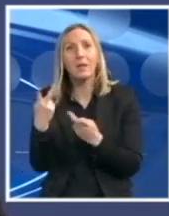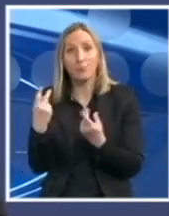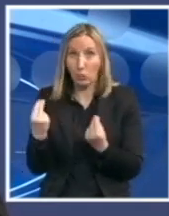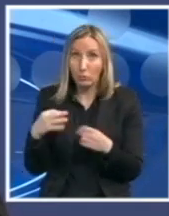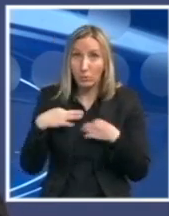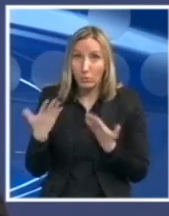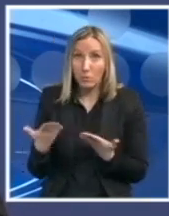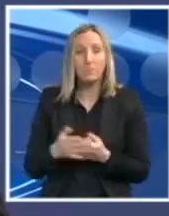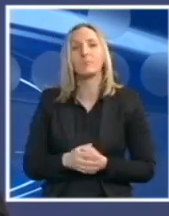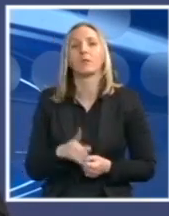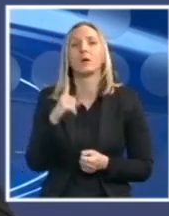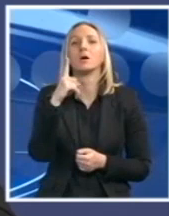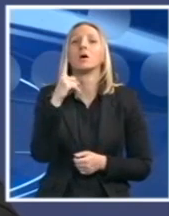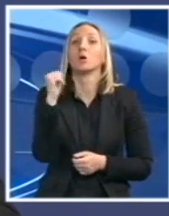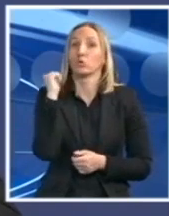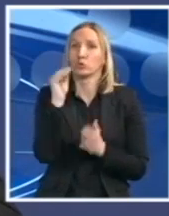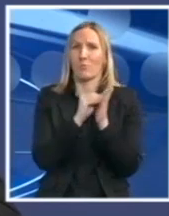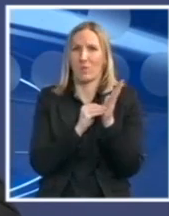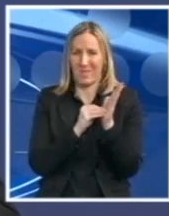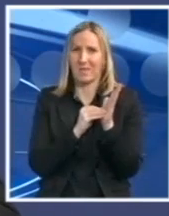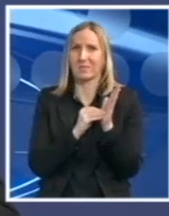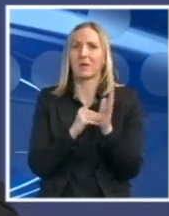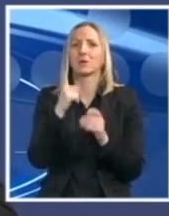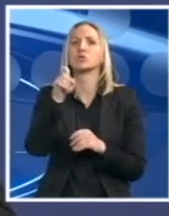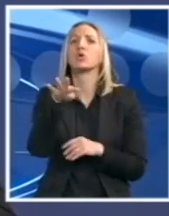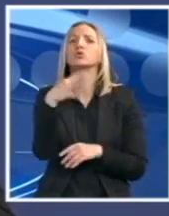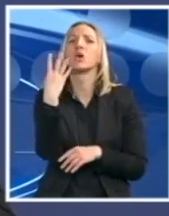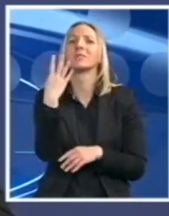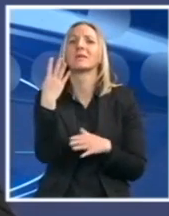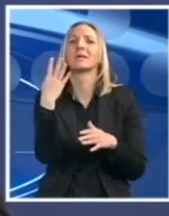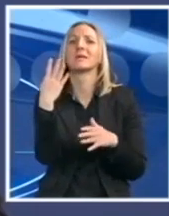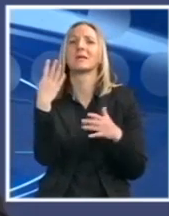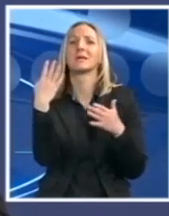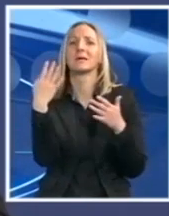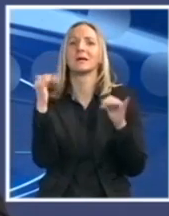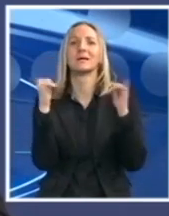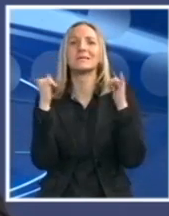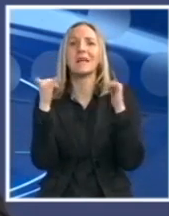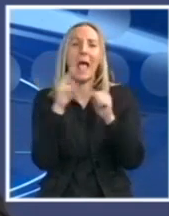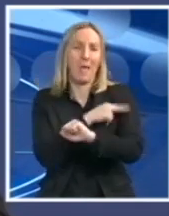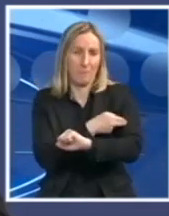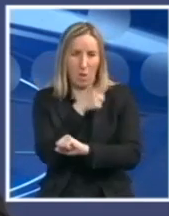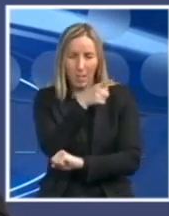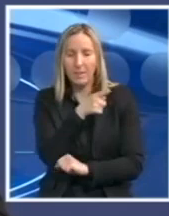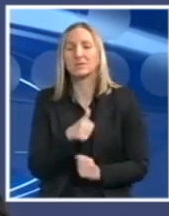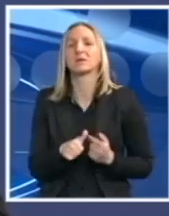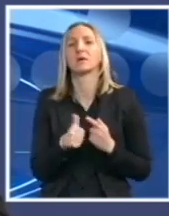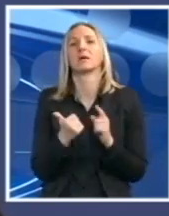je 104 u sajmu, da je zovem bolnica Sajam, i